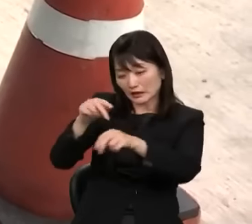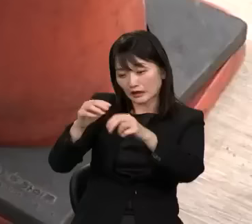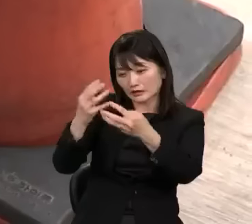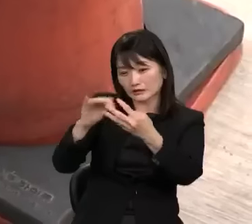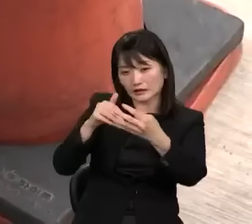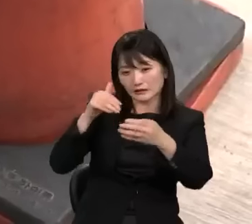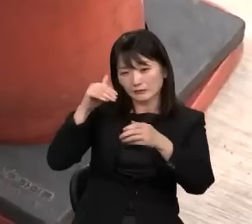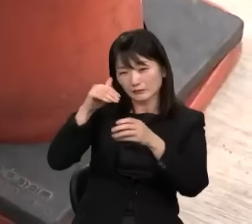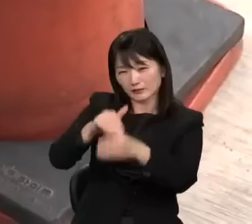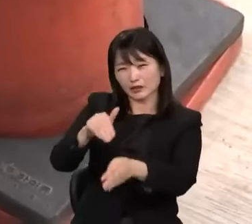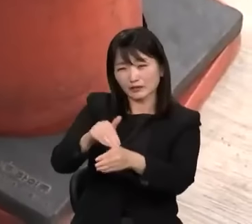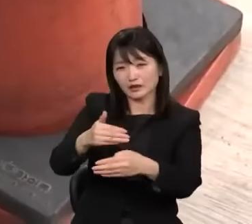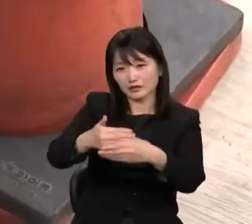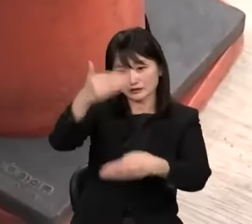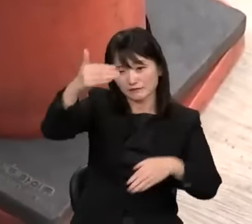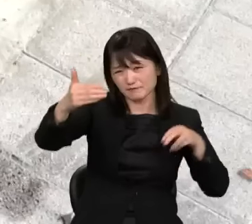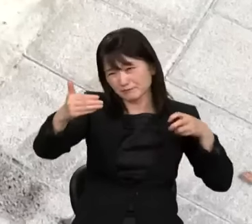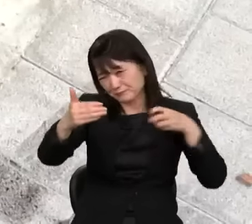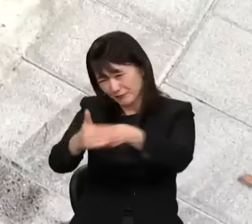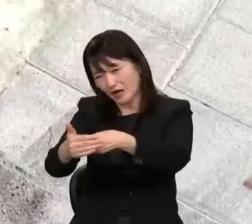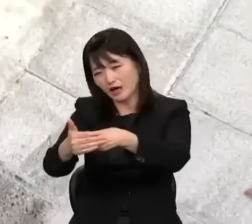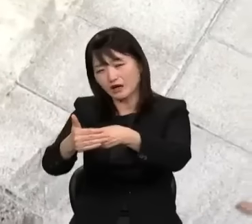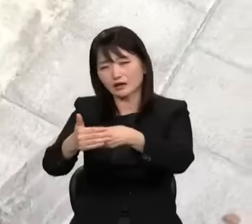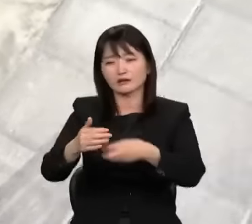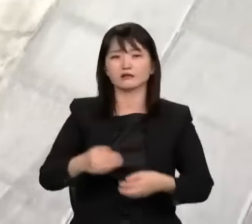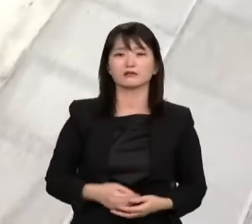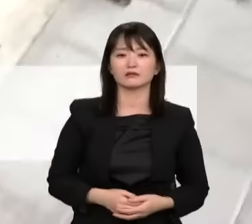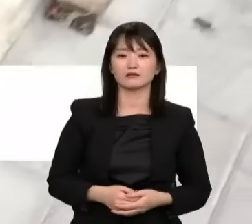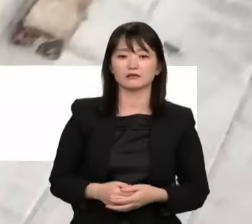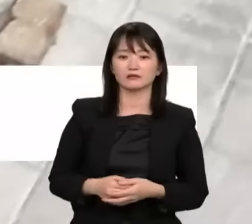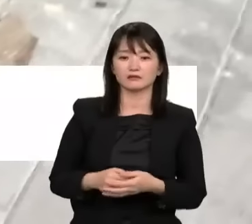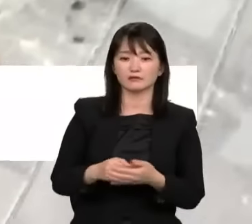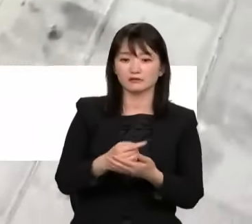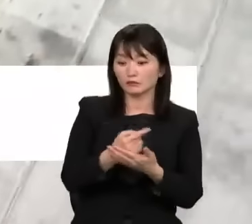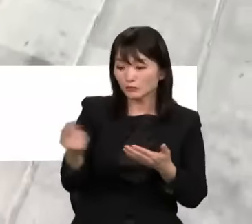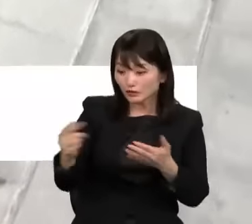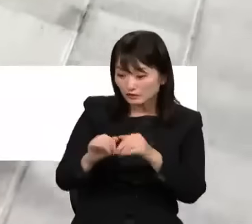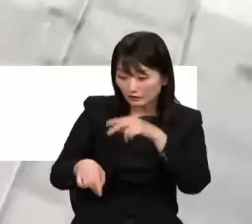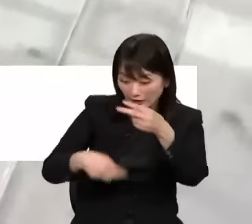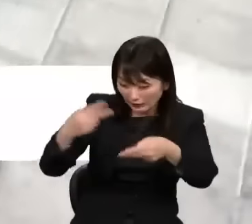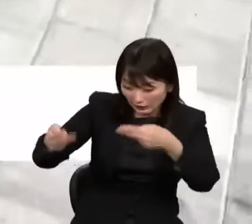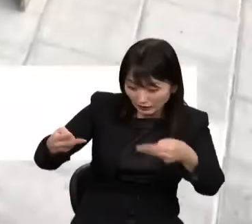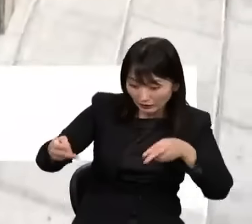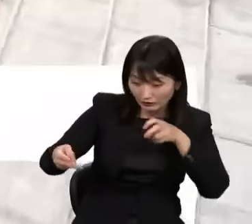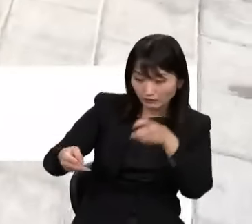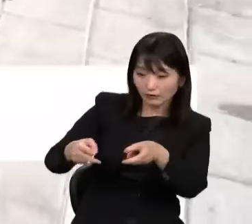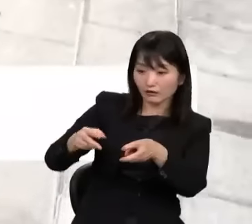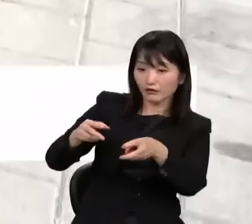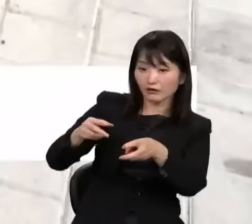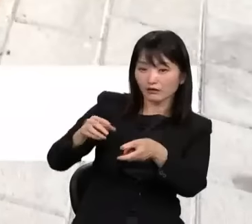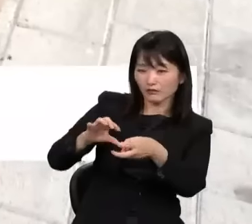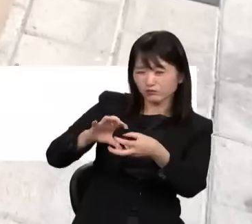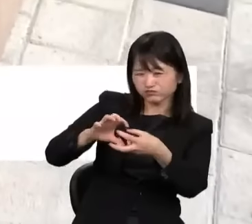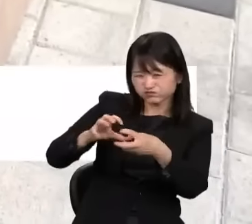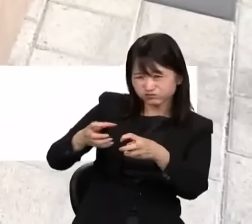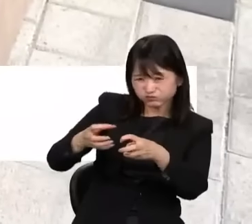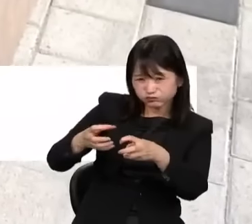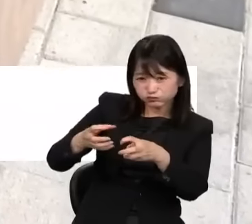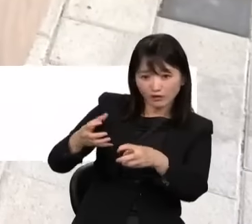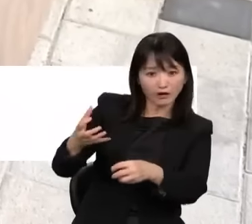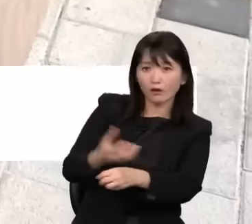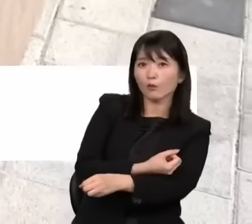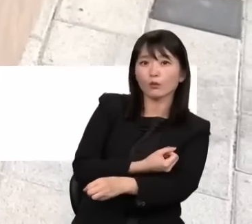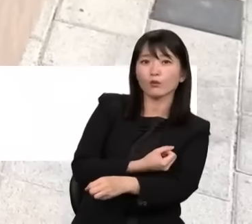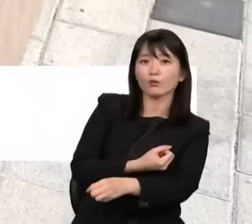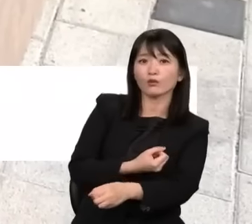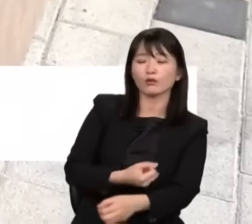뒤 담벼락을 들이받고 멈췄습니다. 나오니까 사람은 쓰러졌고 차는 막 그대로 있고. 야, 여 이리 들어가 이렇게 할 줄은 꿈에